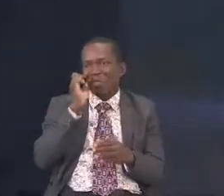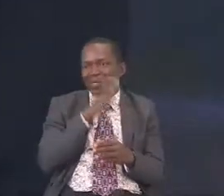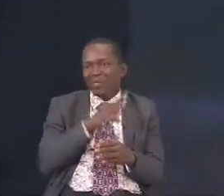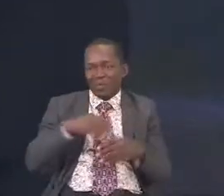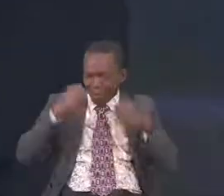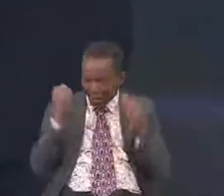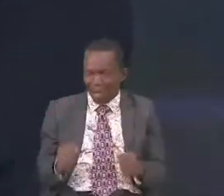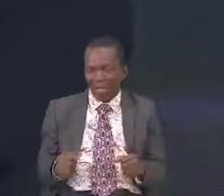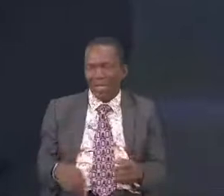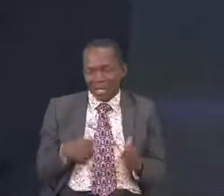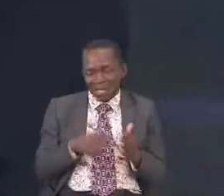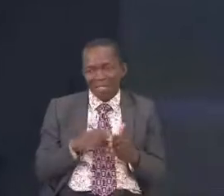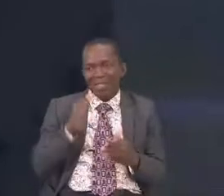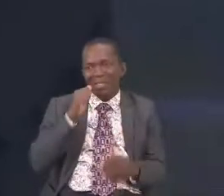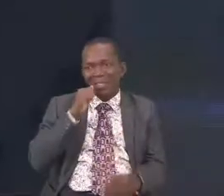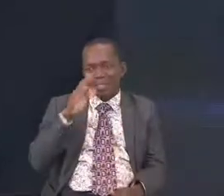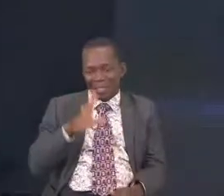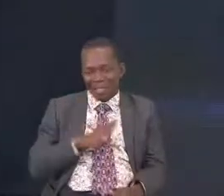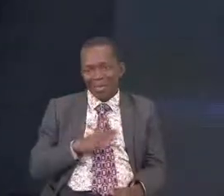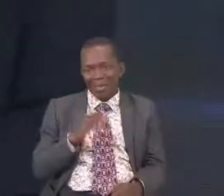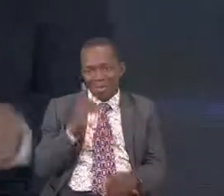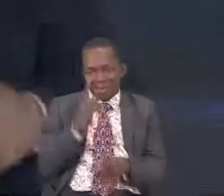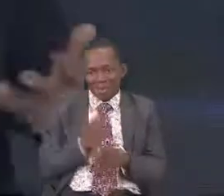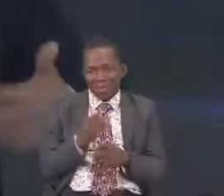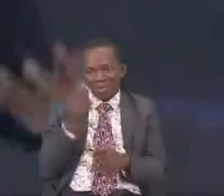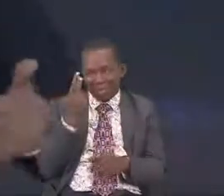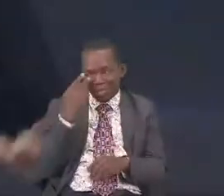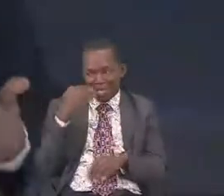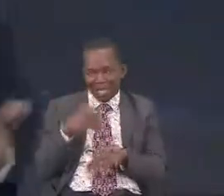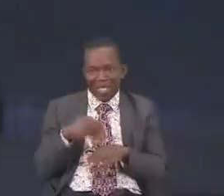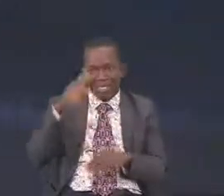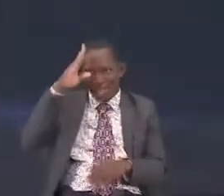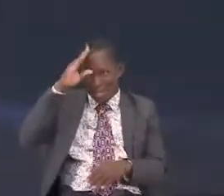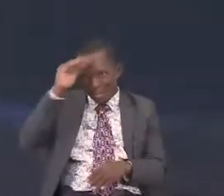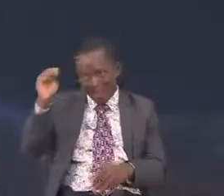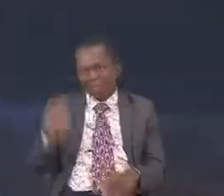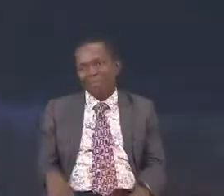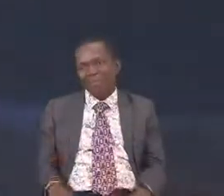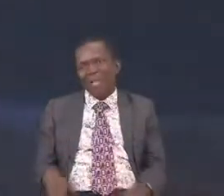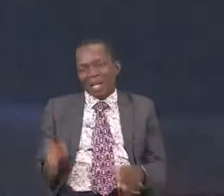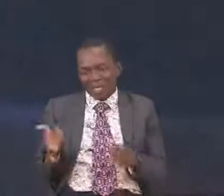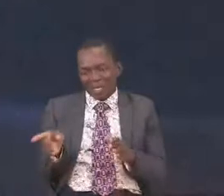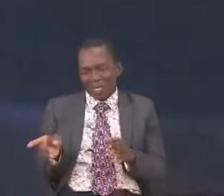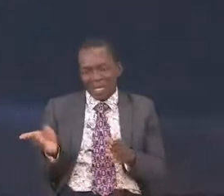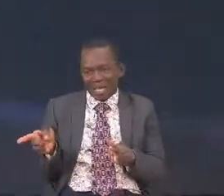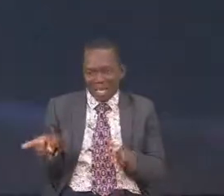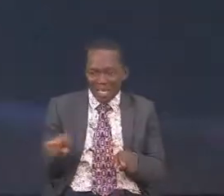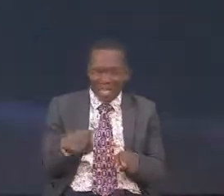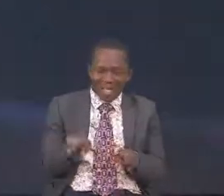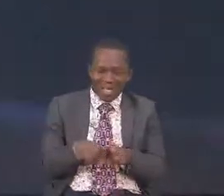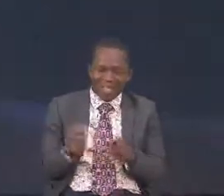debout, elle le regardait. Et tout a continué. Et l'homme, comme il tapait le tam-tam, faisait des incantations, tout